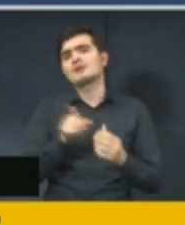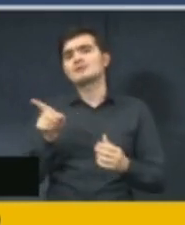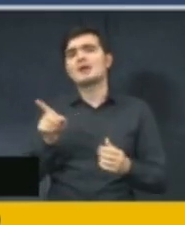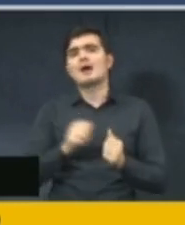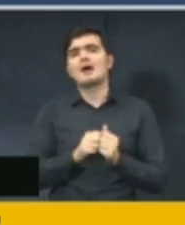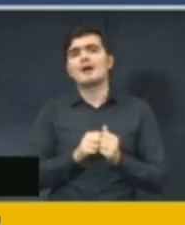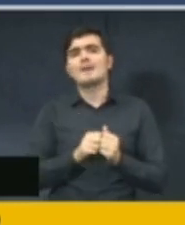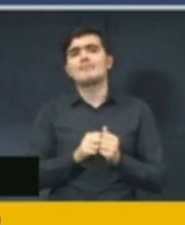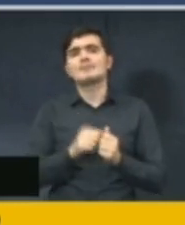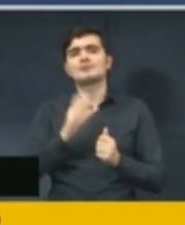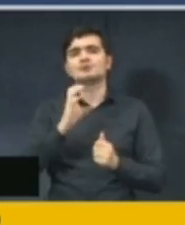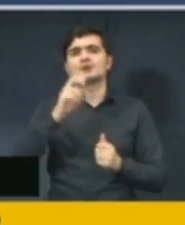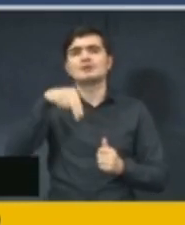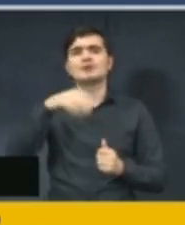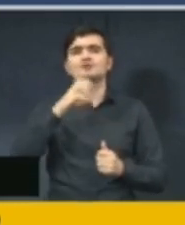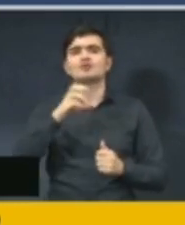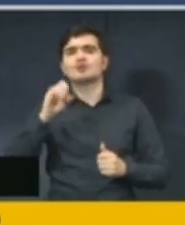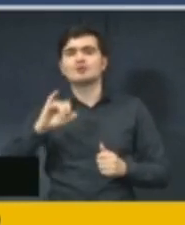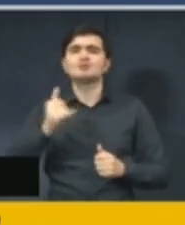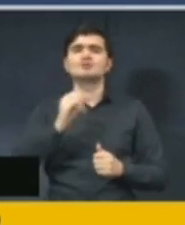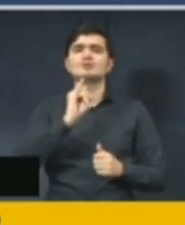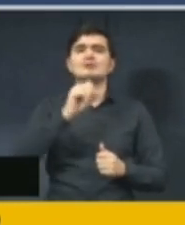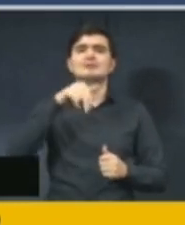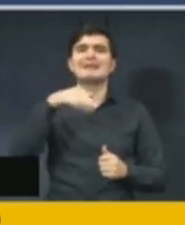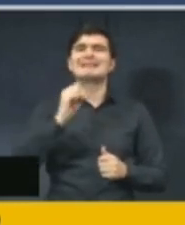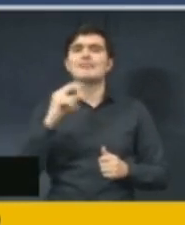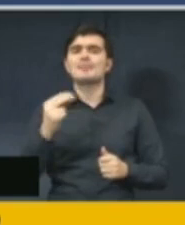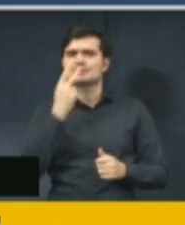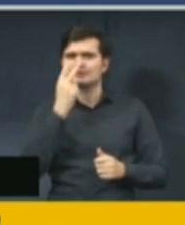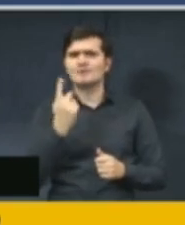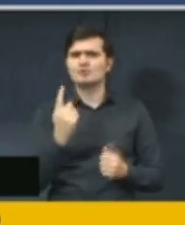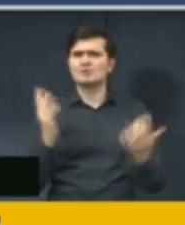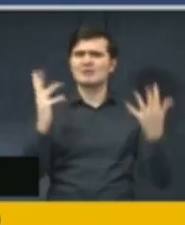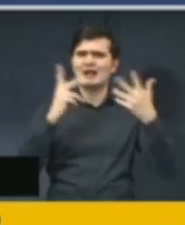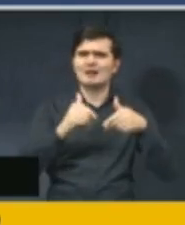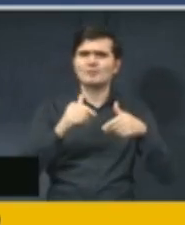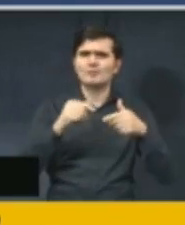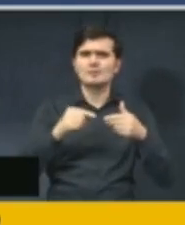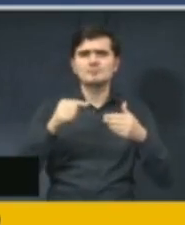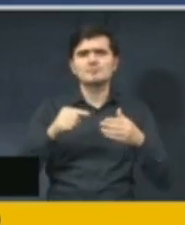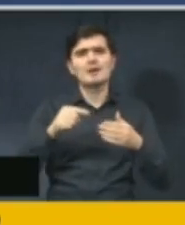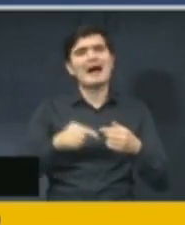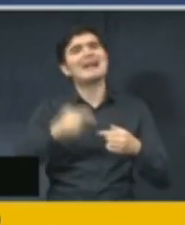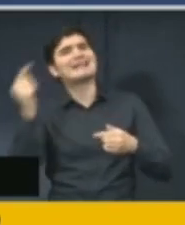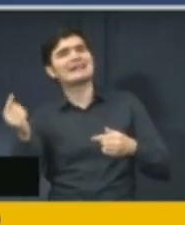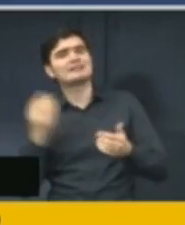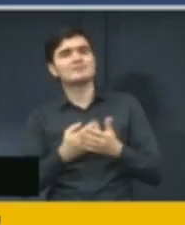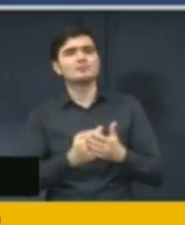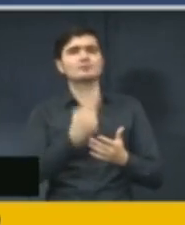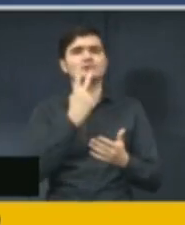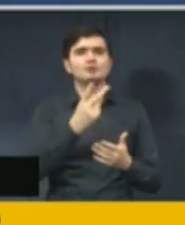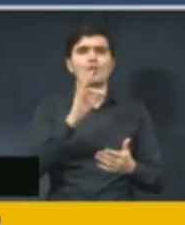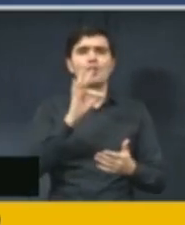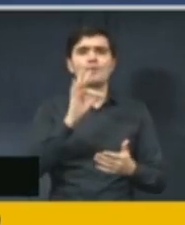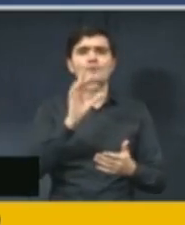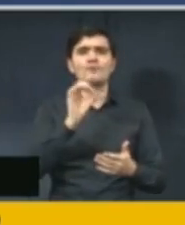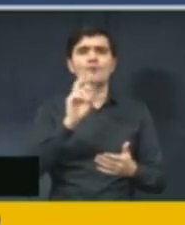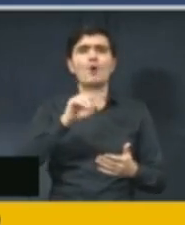la CNCCI și de la INSP să văd un calcul alternativ pentru cele două formule